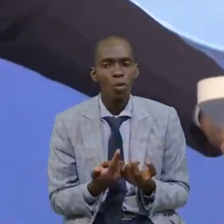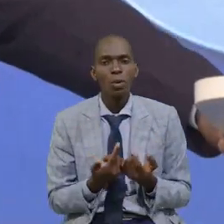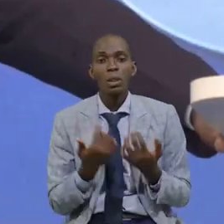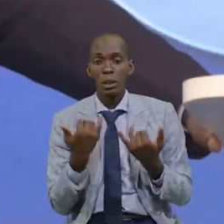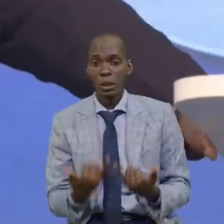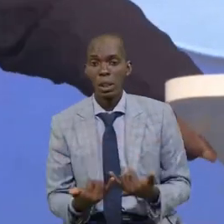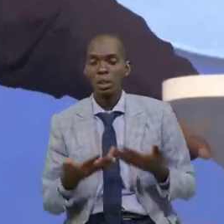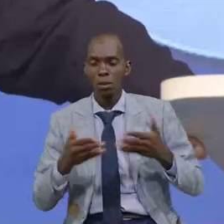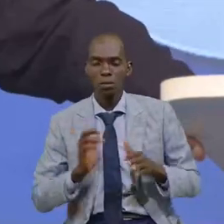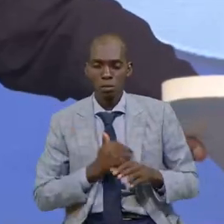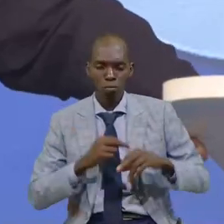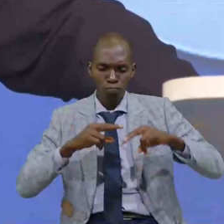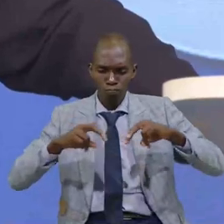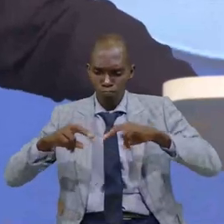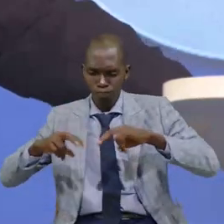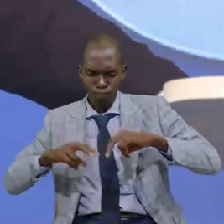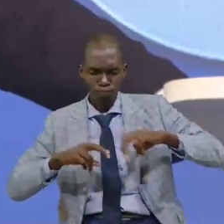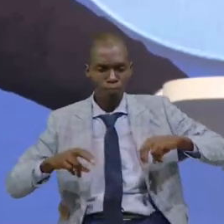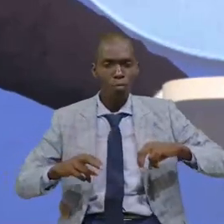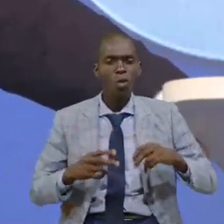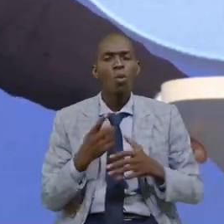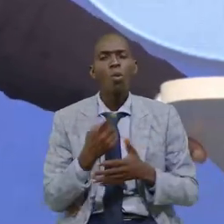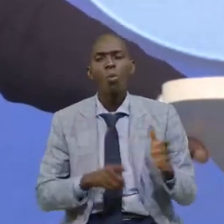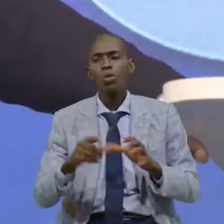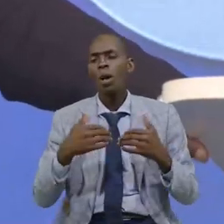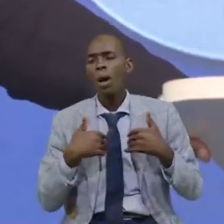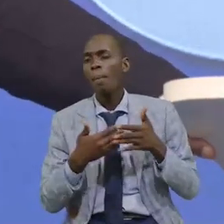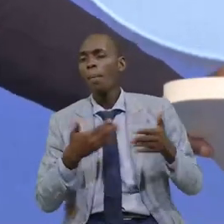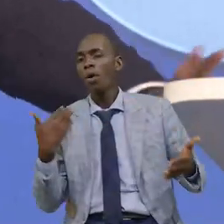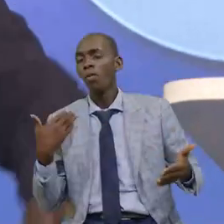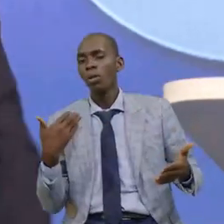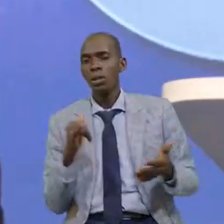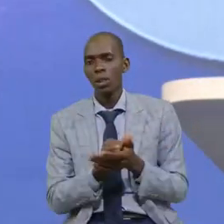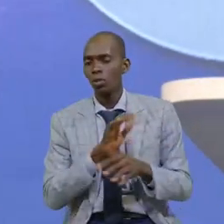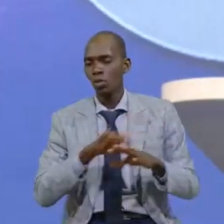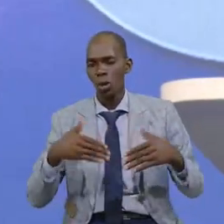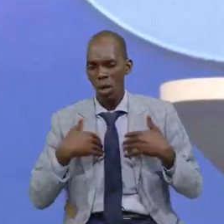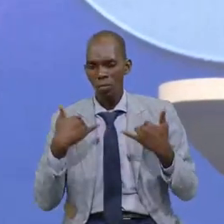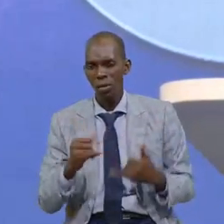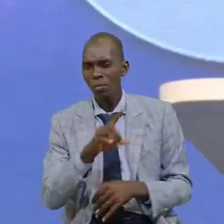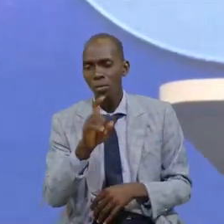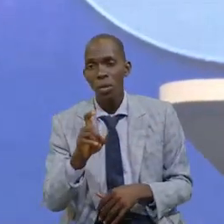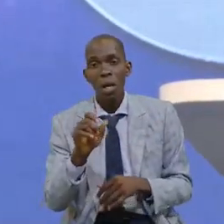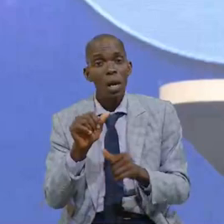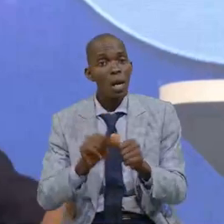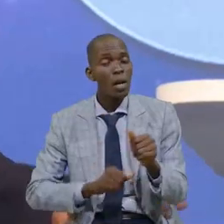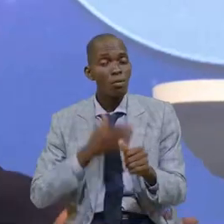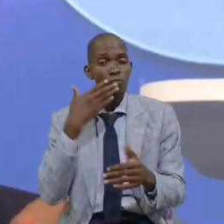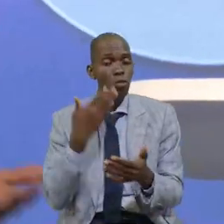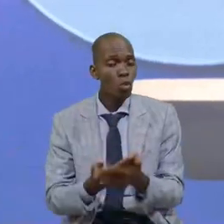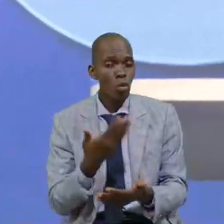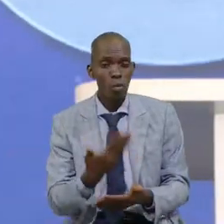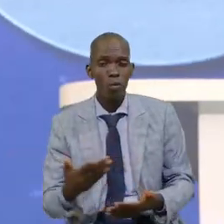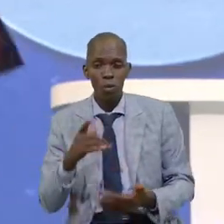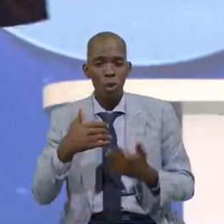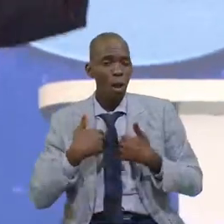Maintenant, analysons maintenant. Qu'est-ce que tu avais avant et que tu n'as pas maintenant? Toute bonne chose que tu